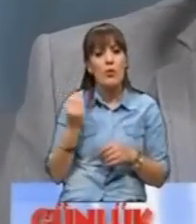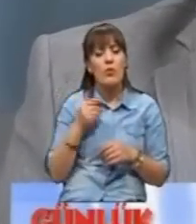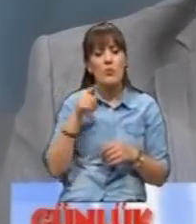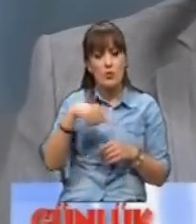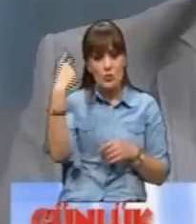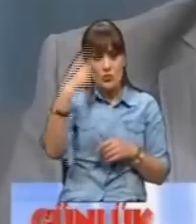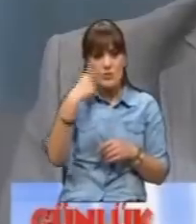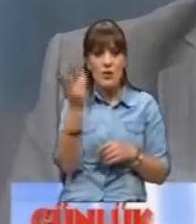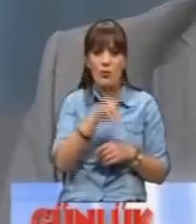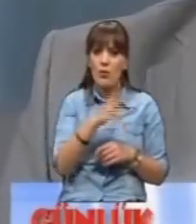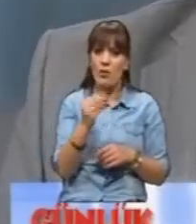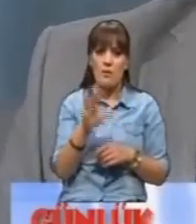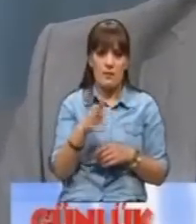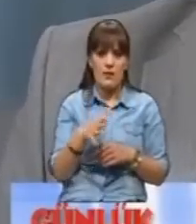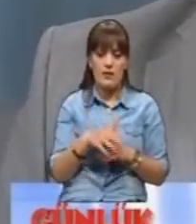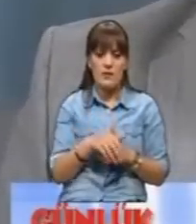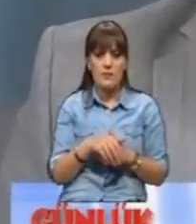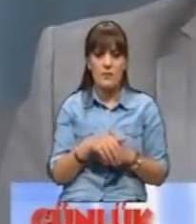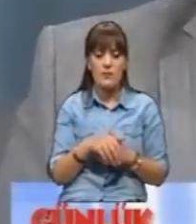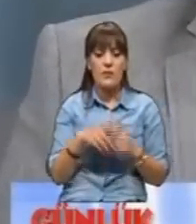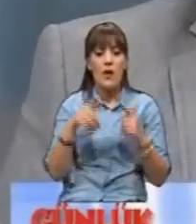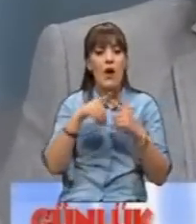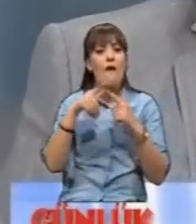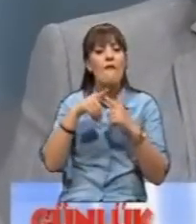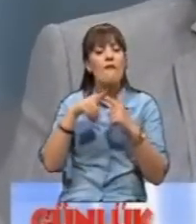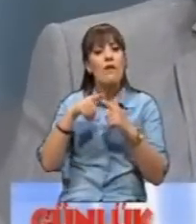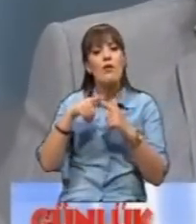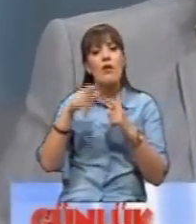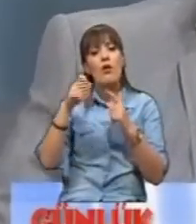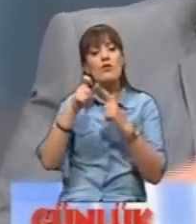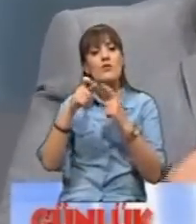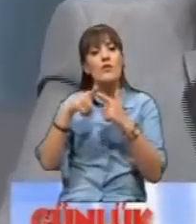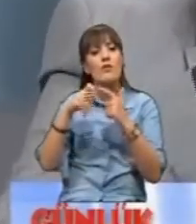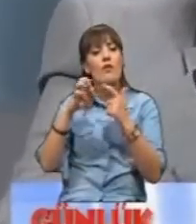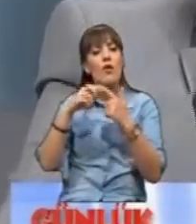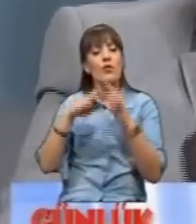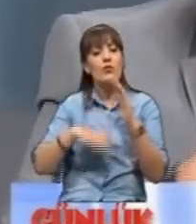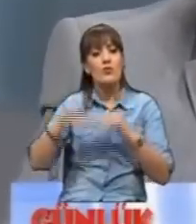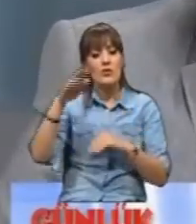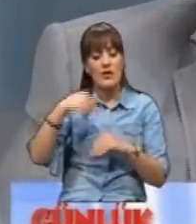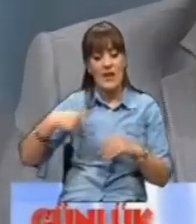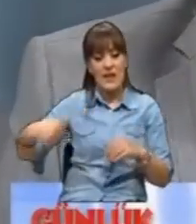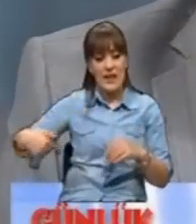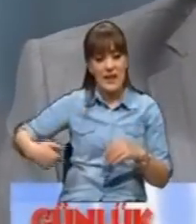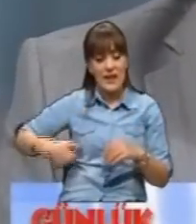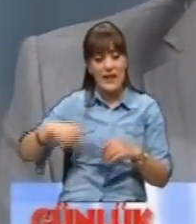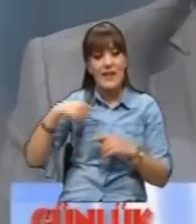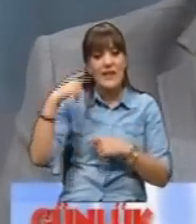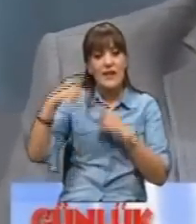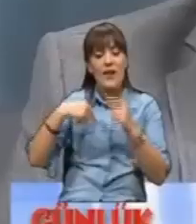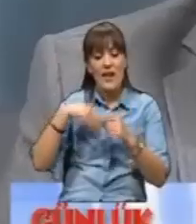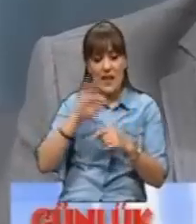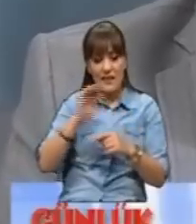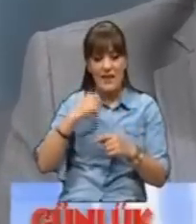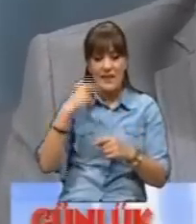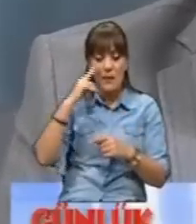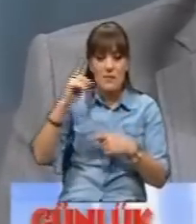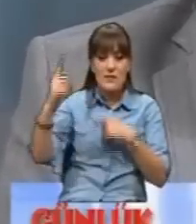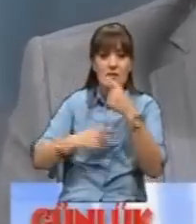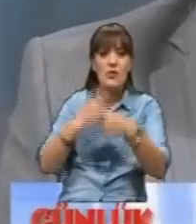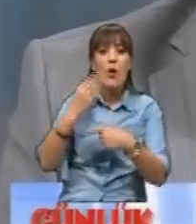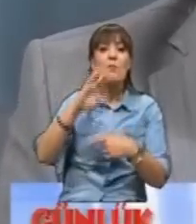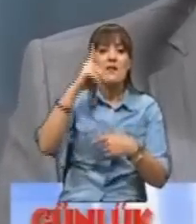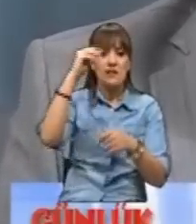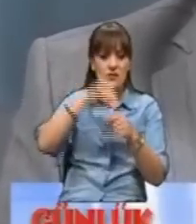dolayı kaybedilebilir. Fosfor yüksekliği de diyaliz yeterince fosforu temizleyemediği için